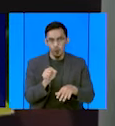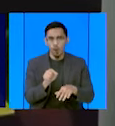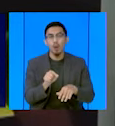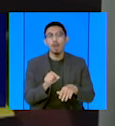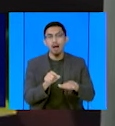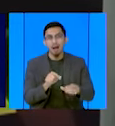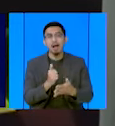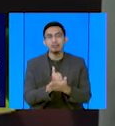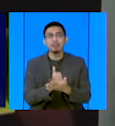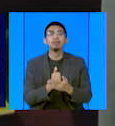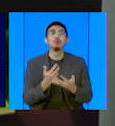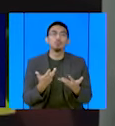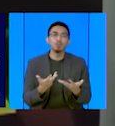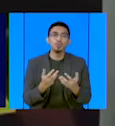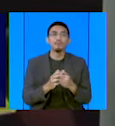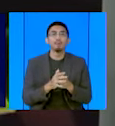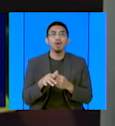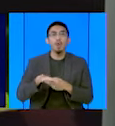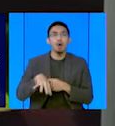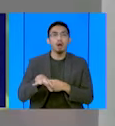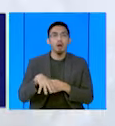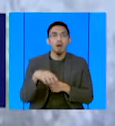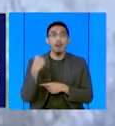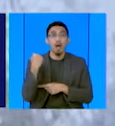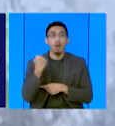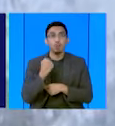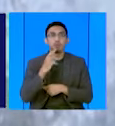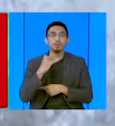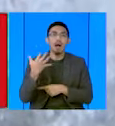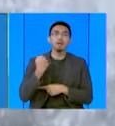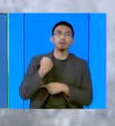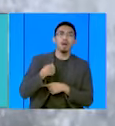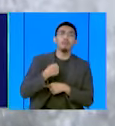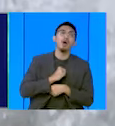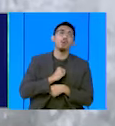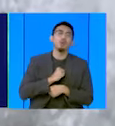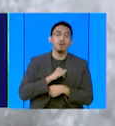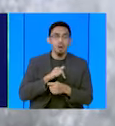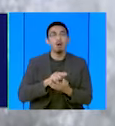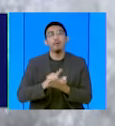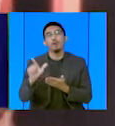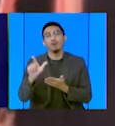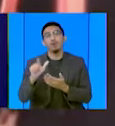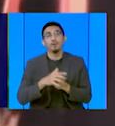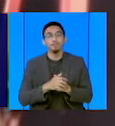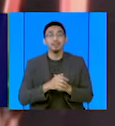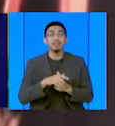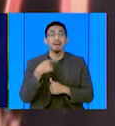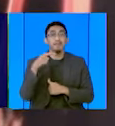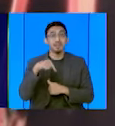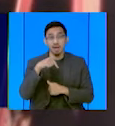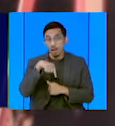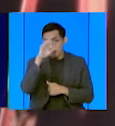ancaman dari keluarga dia, kita takut ya udah langsung lapor aja sekalian gitu. Hingga saat ini polisi belum memberikan keterangan terkait kasus